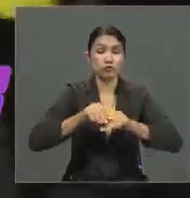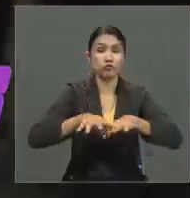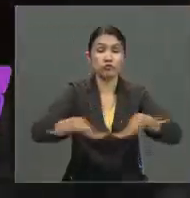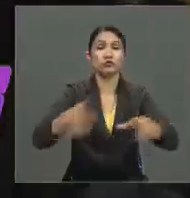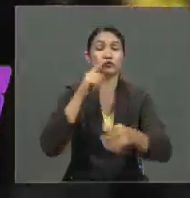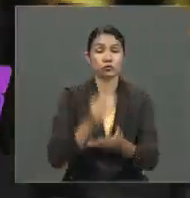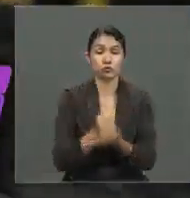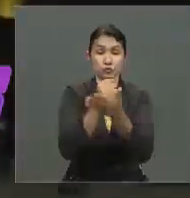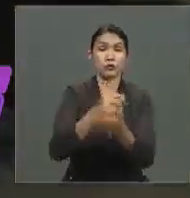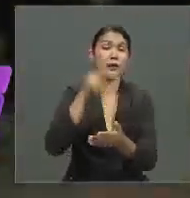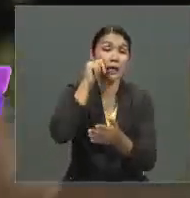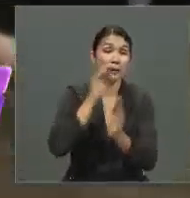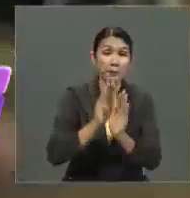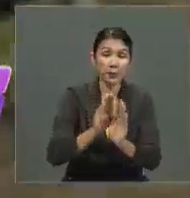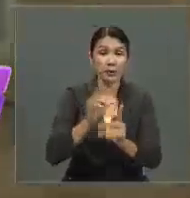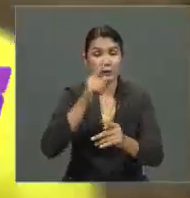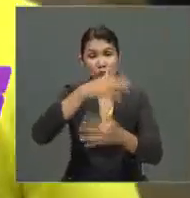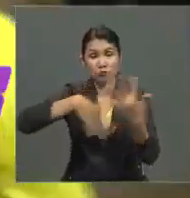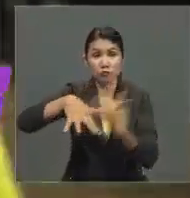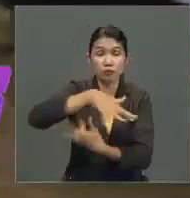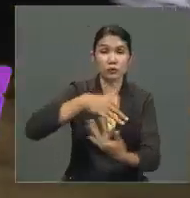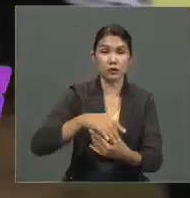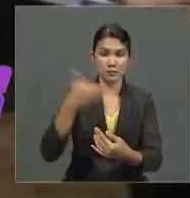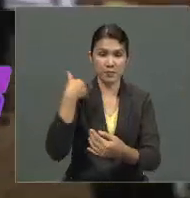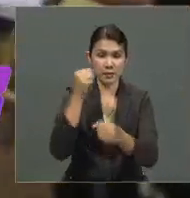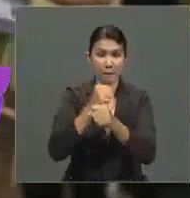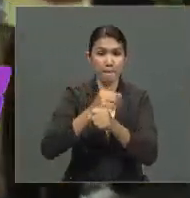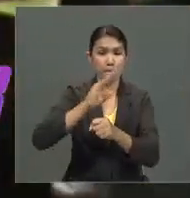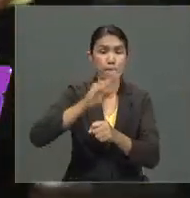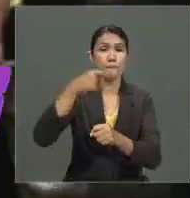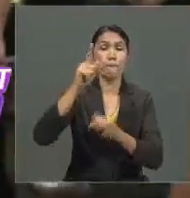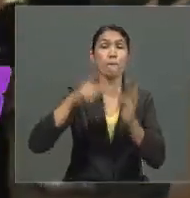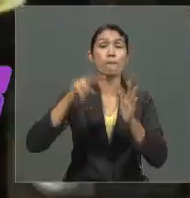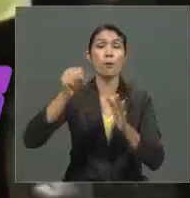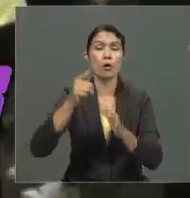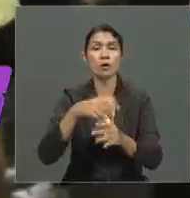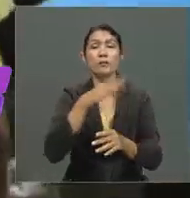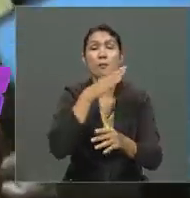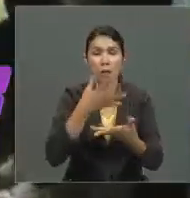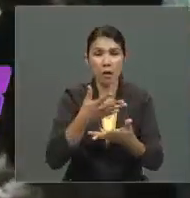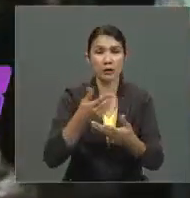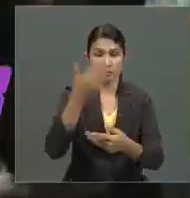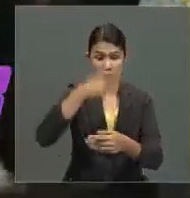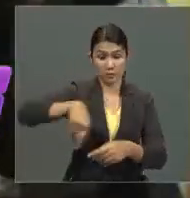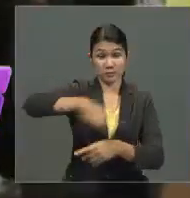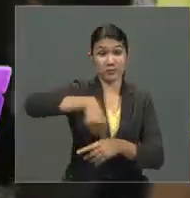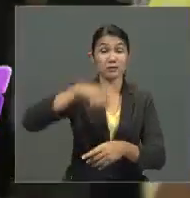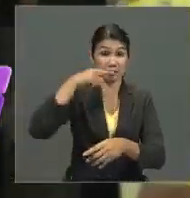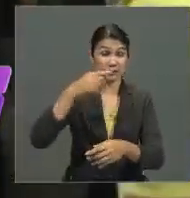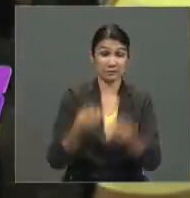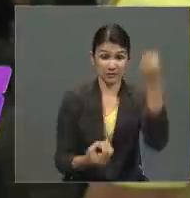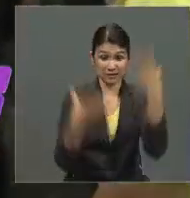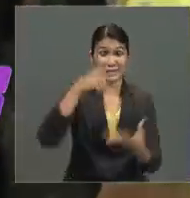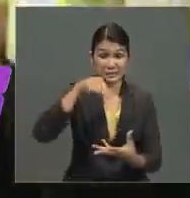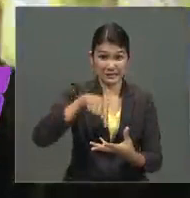ยฟื้นฟูระบบนิเวศพร้อมกันนี้ยังได้ดูการสร้างโป่งเทียมอาหารสัตว์ป่าเนื่องจากบริเวณพื้นที่อุทยานแห่งชาติน้ำตกบูตองน้ำพุ7